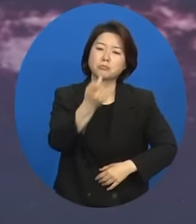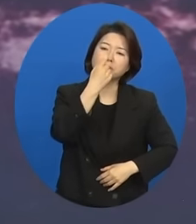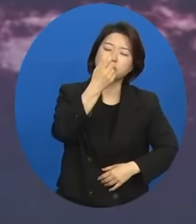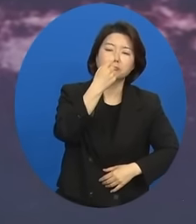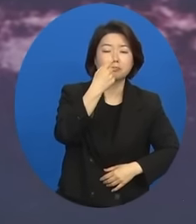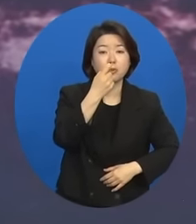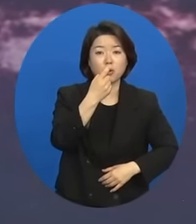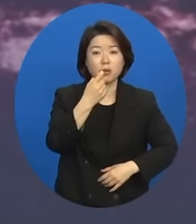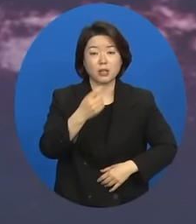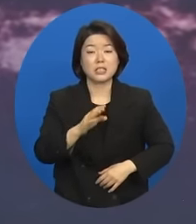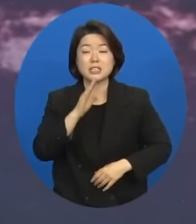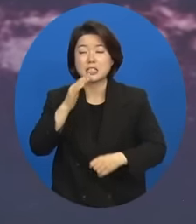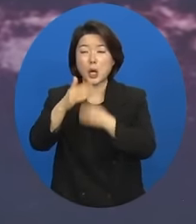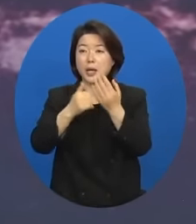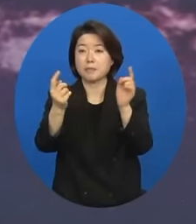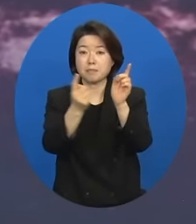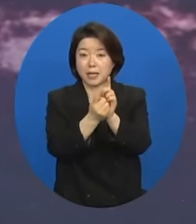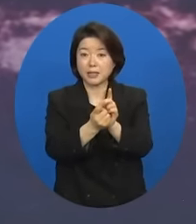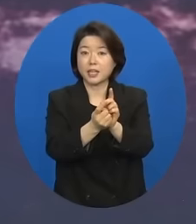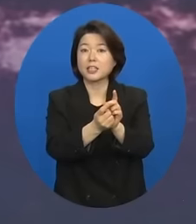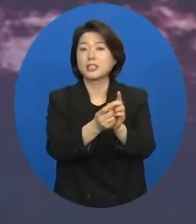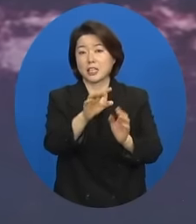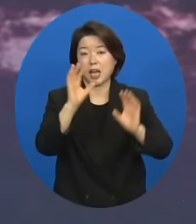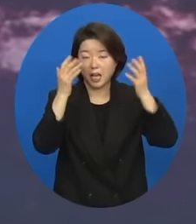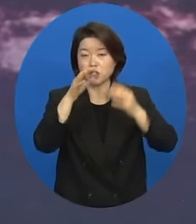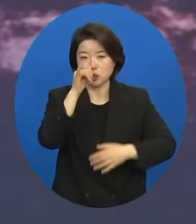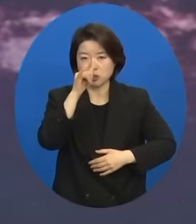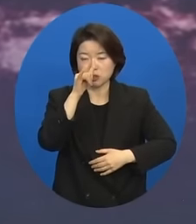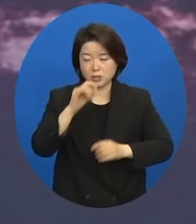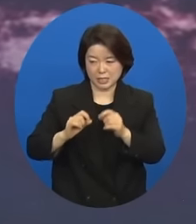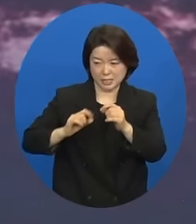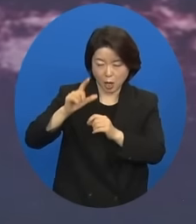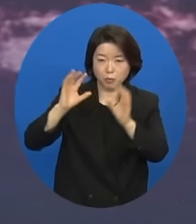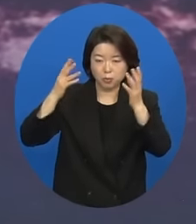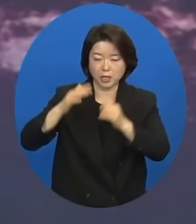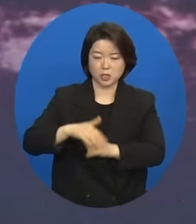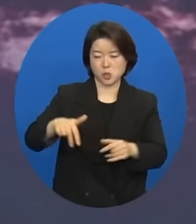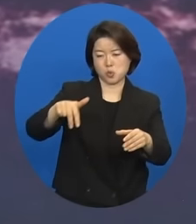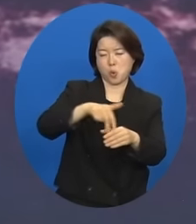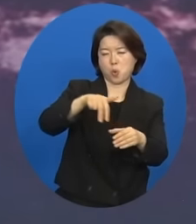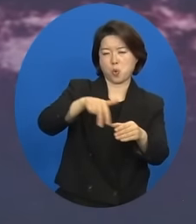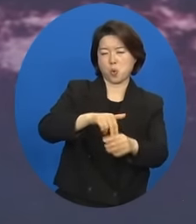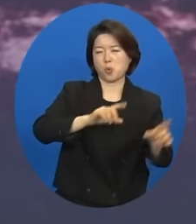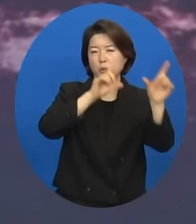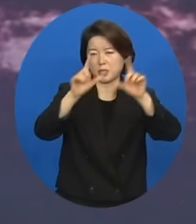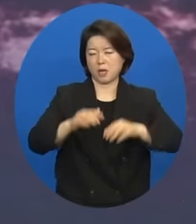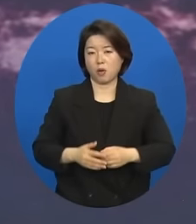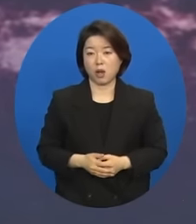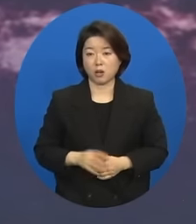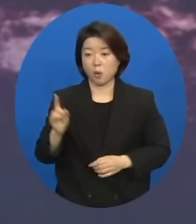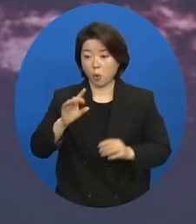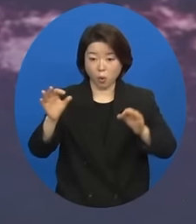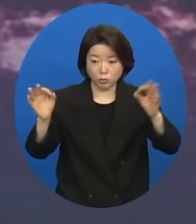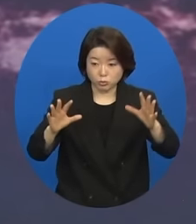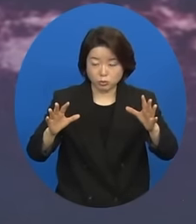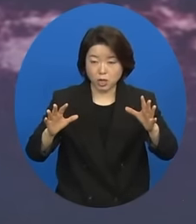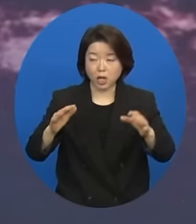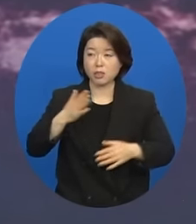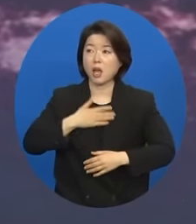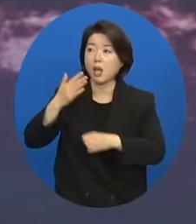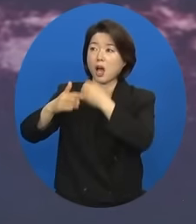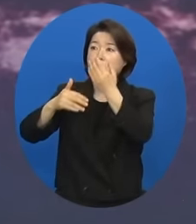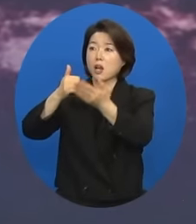만난 아이들도 있지만 많은 경우에 그냥 종교 생활 하는 거예요 그 어느 순간에 하나님 나의 하나님 만나냐 무슨 경험이 있어야